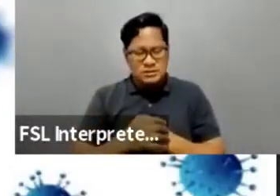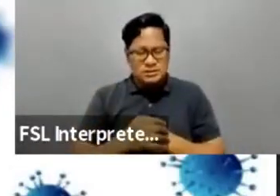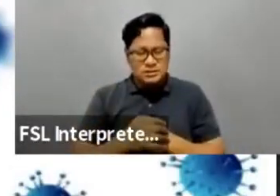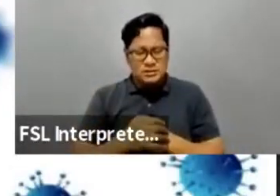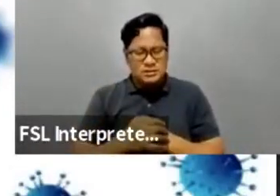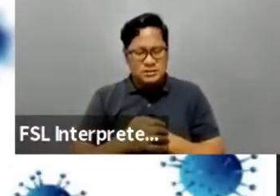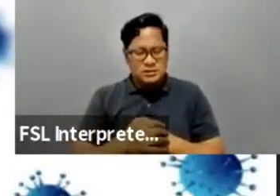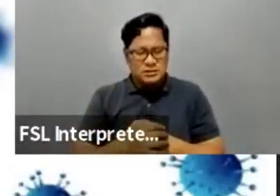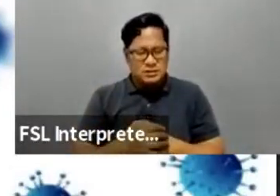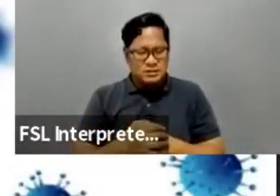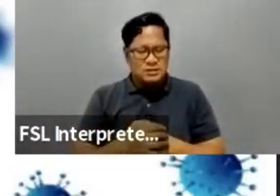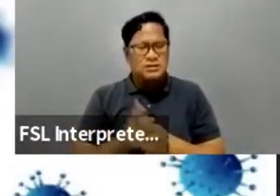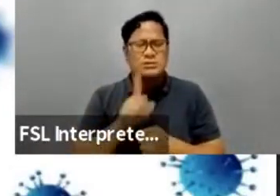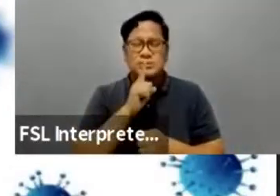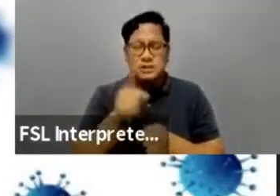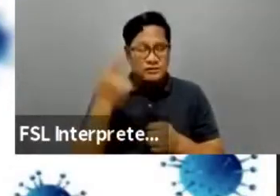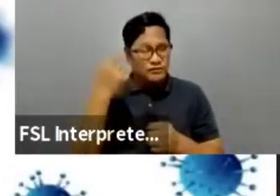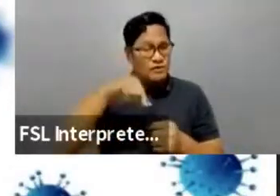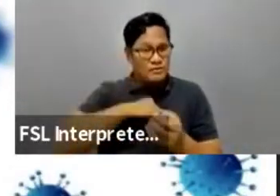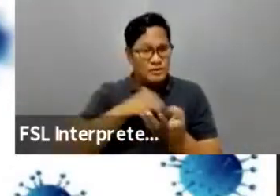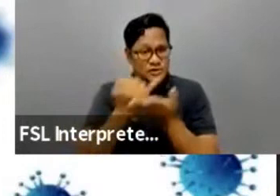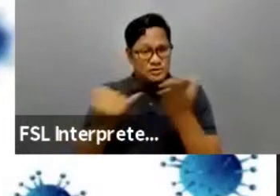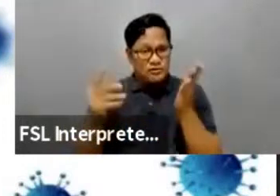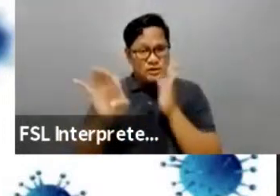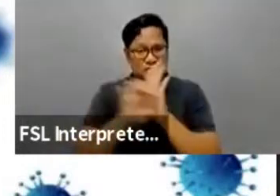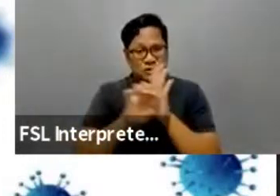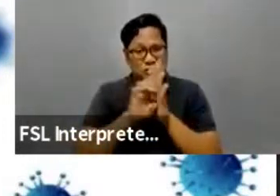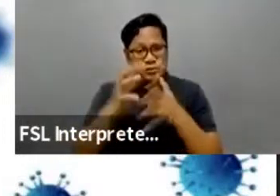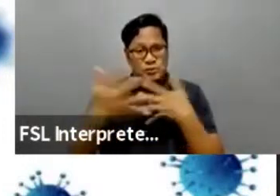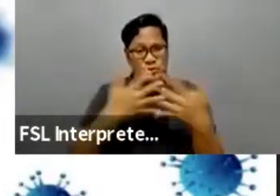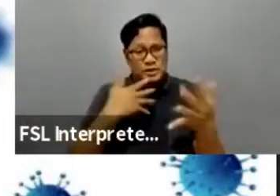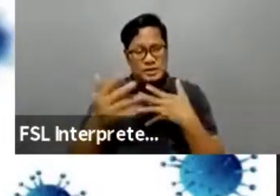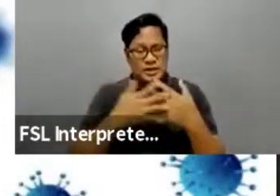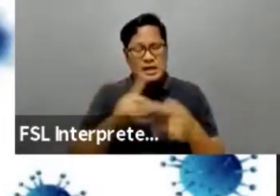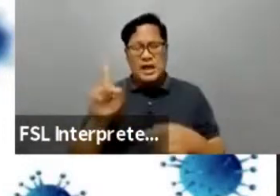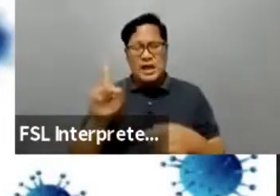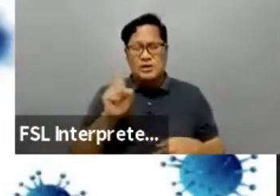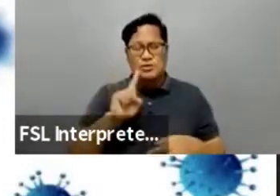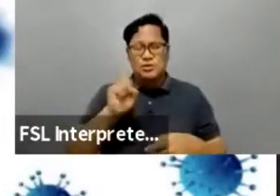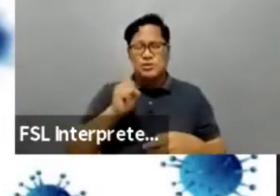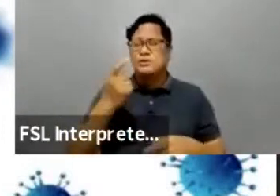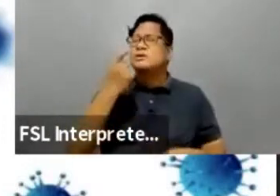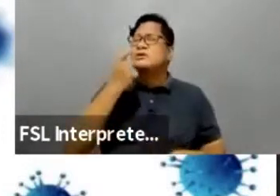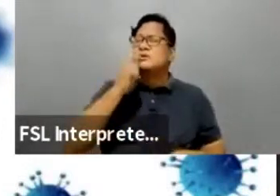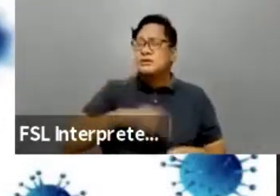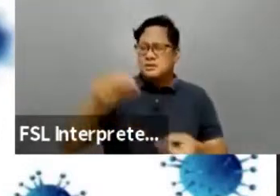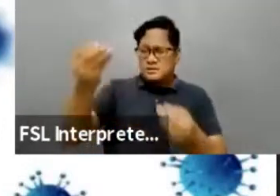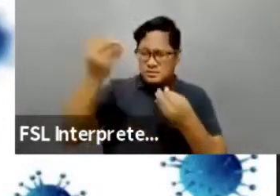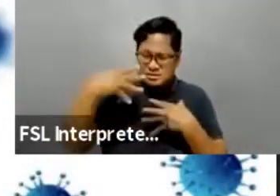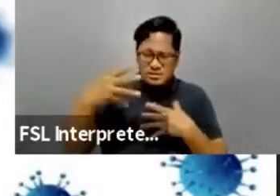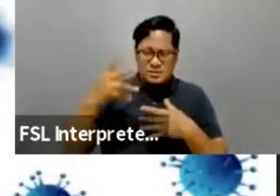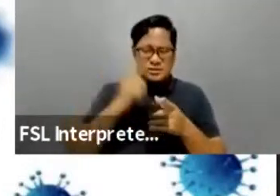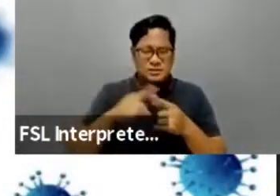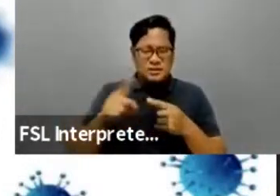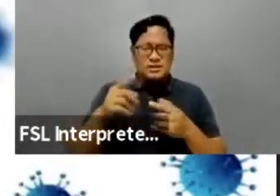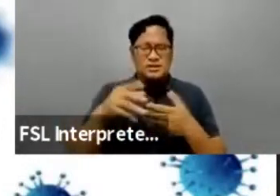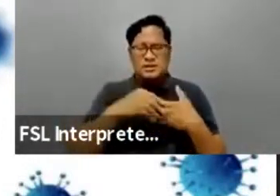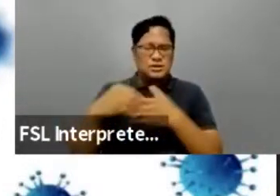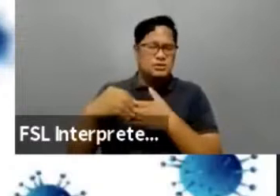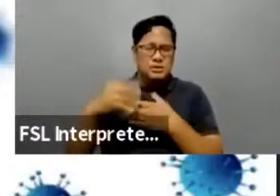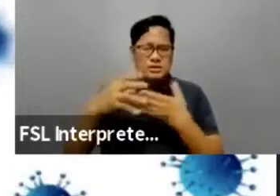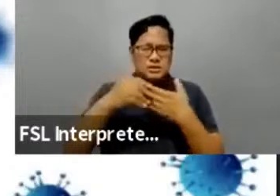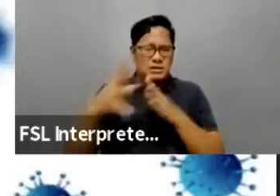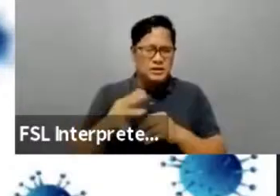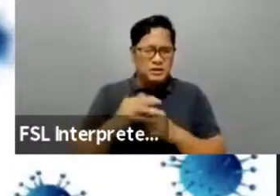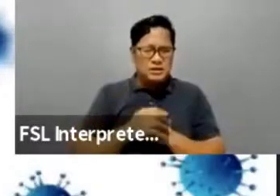para sa implementasyon ng kung anuman ang iniuutos at direksyon ng leaders.